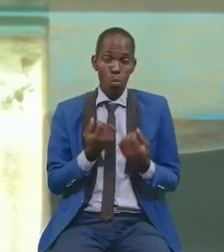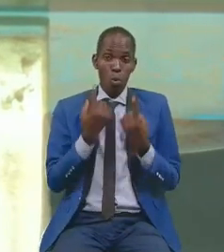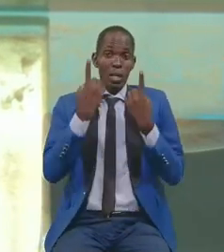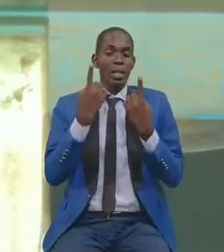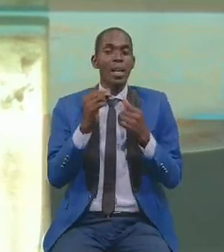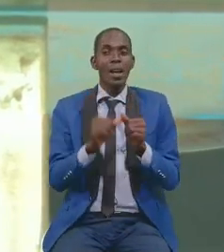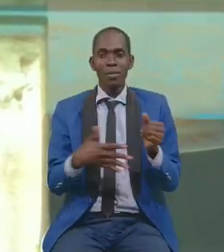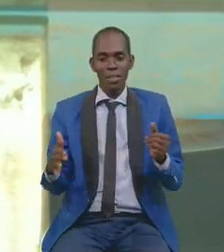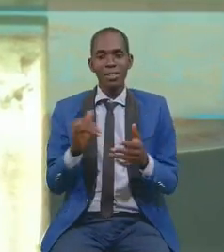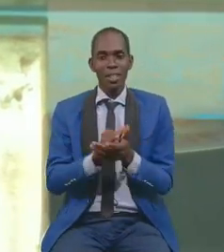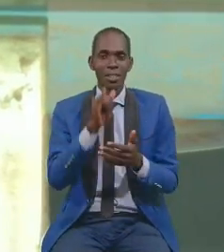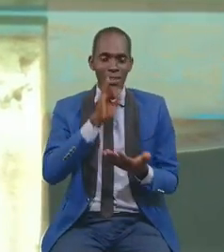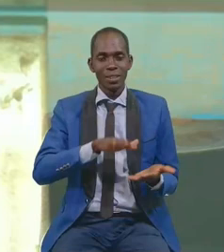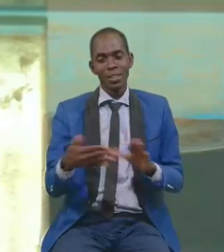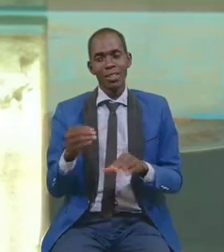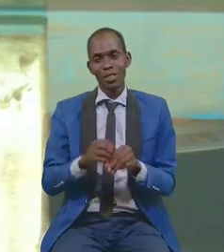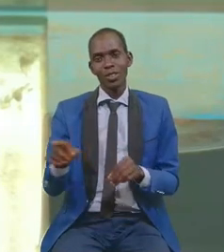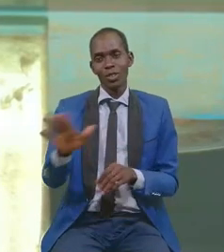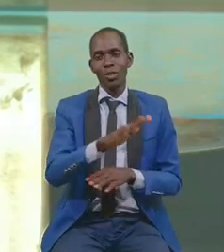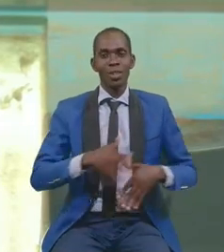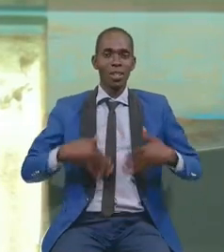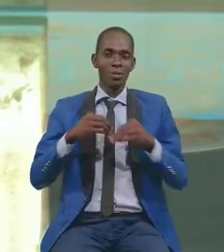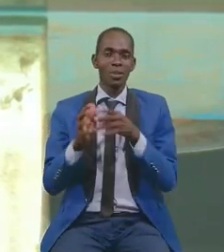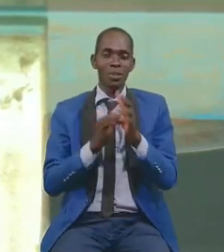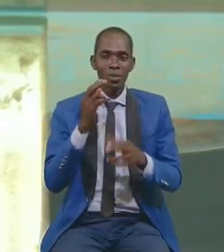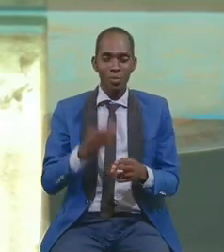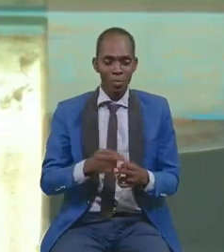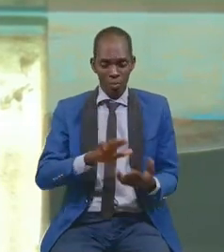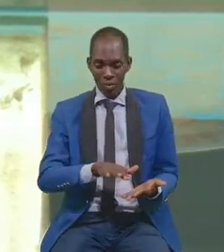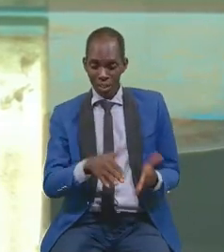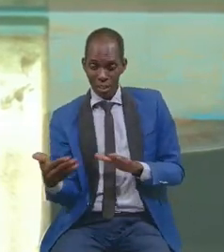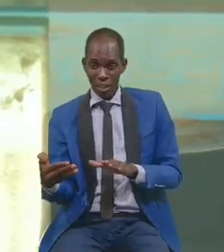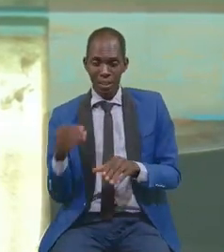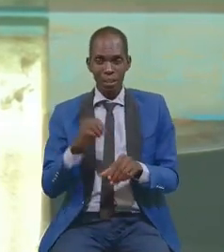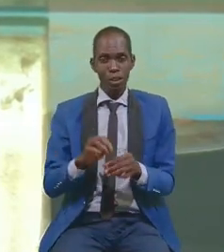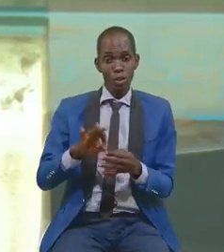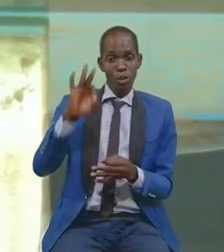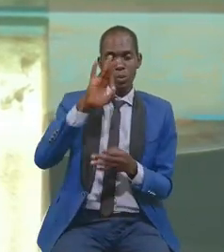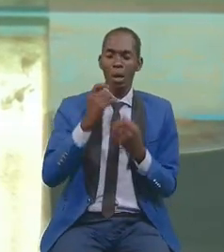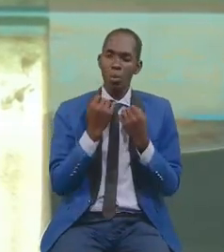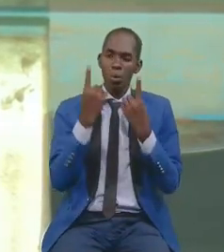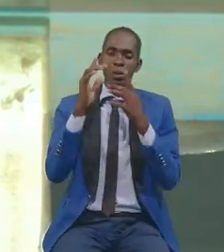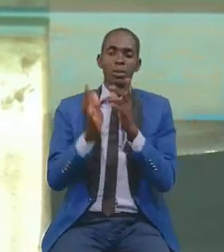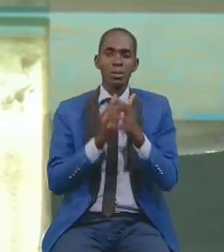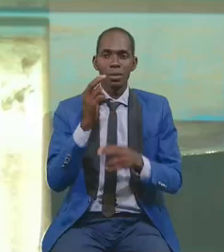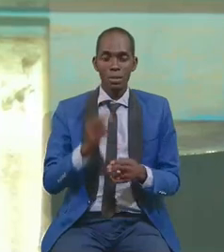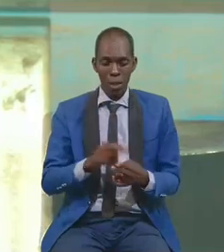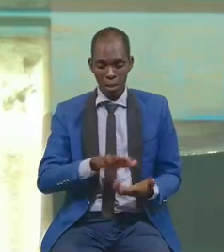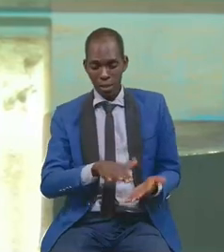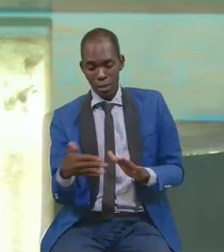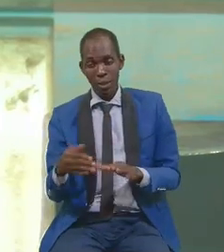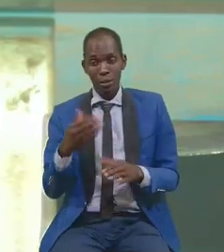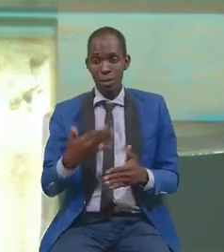vie, ce qui est mort dans ton esprit, ce qui est mort dans ton âme,